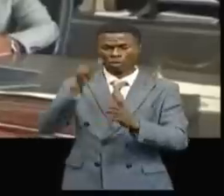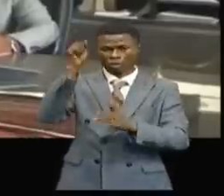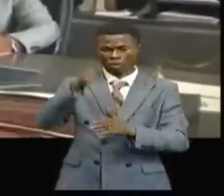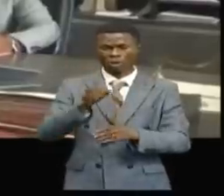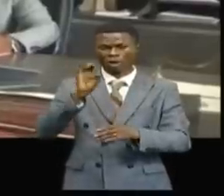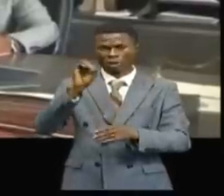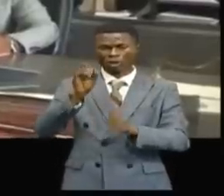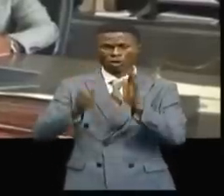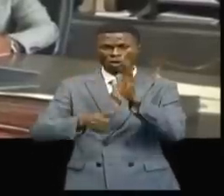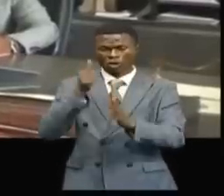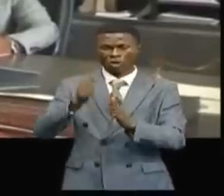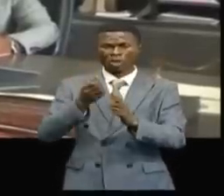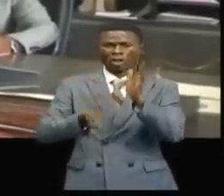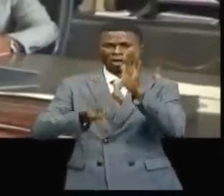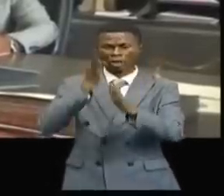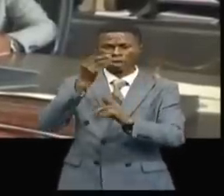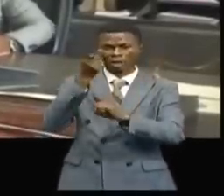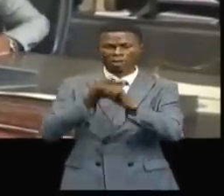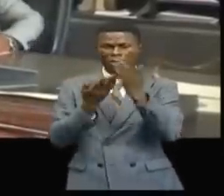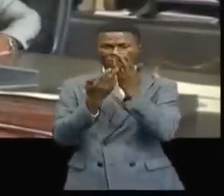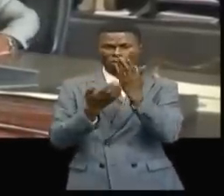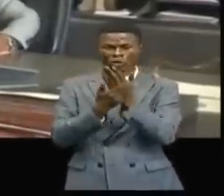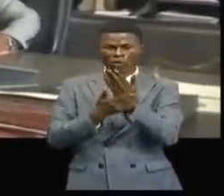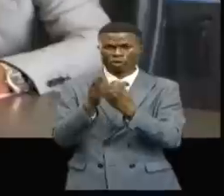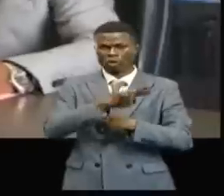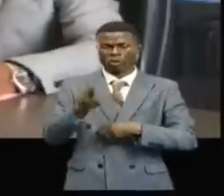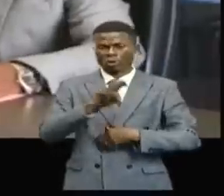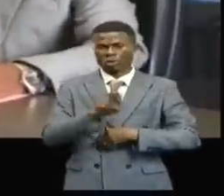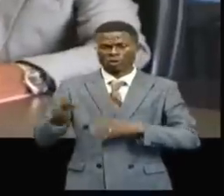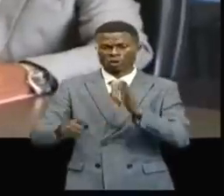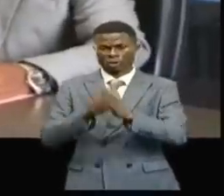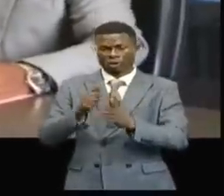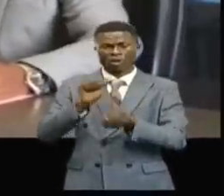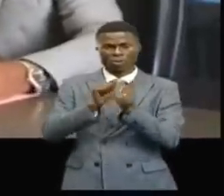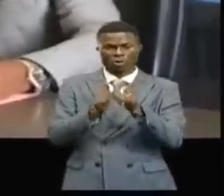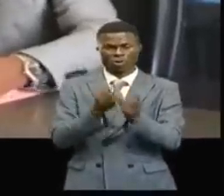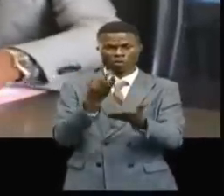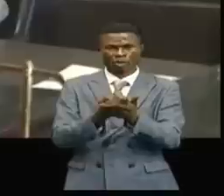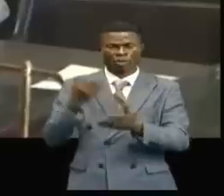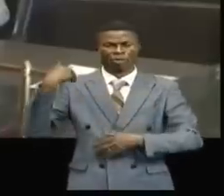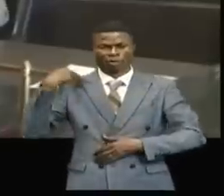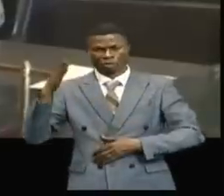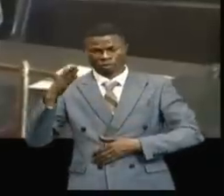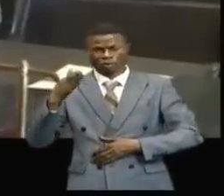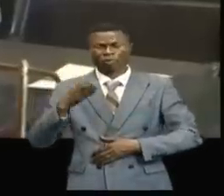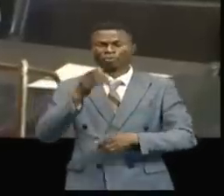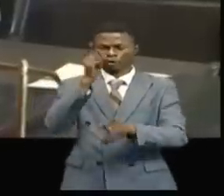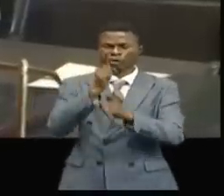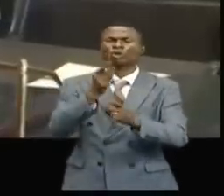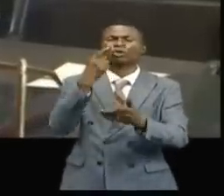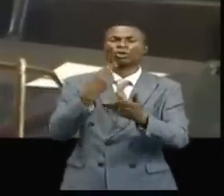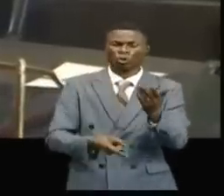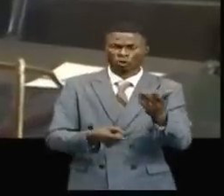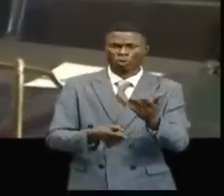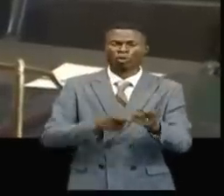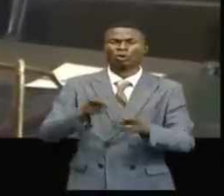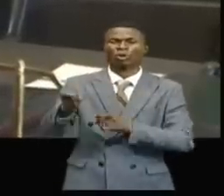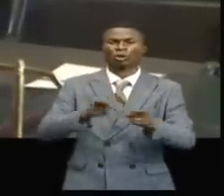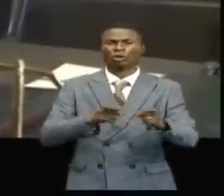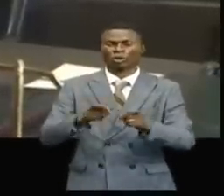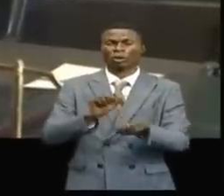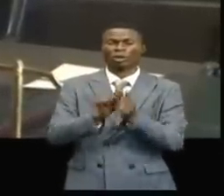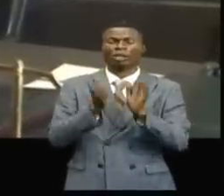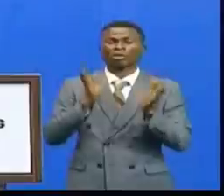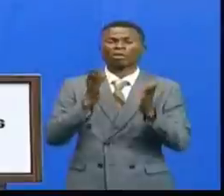11/011 du 13 juillet 2011 relatifs aux finances publiques. Il s'agit respectivement de la gestion des